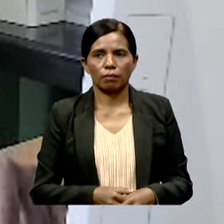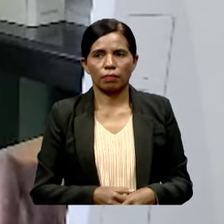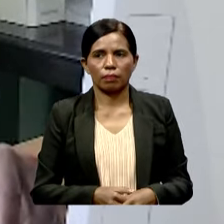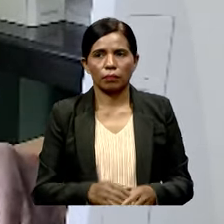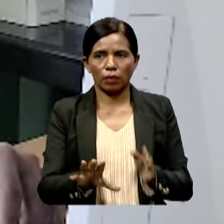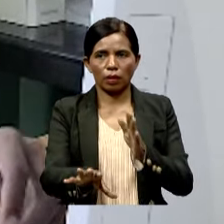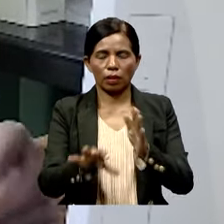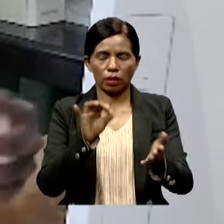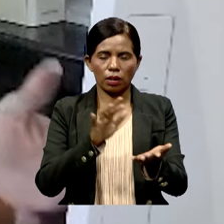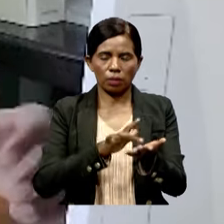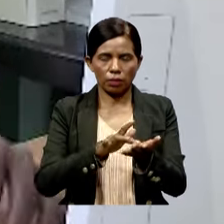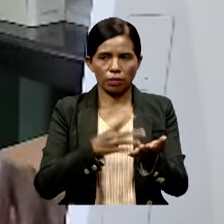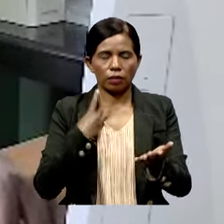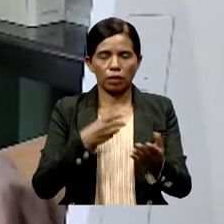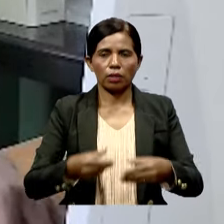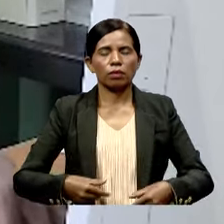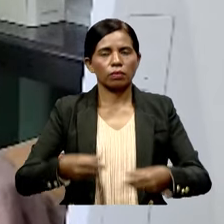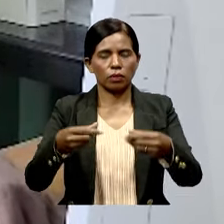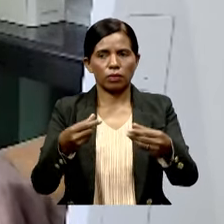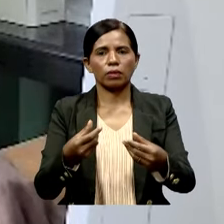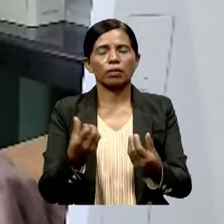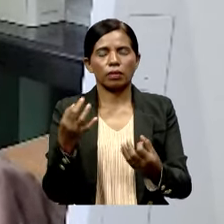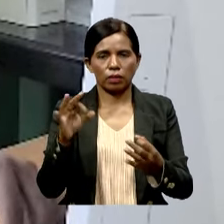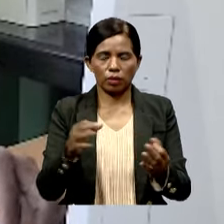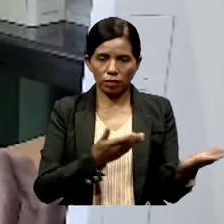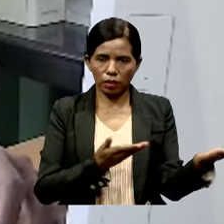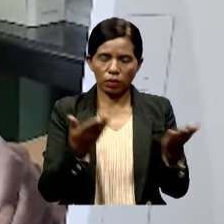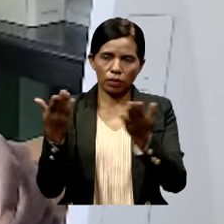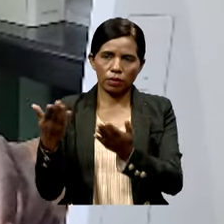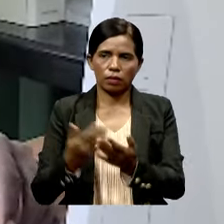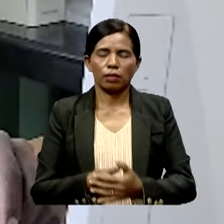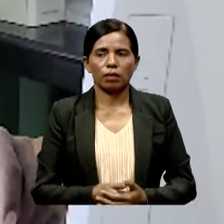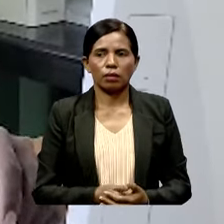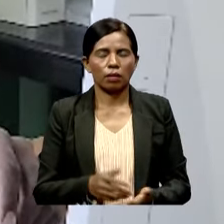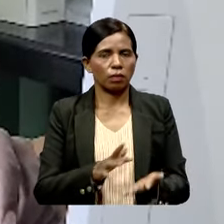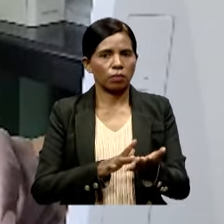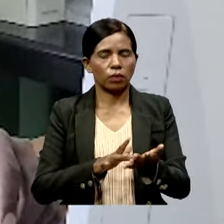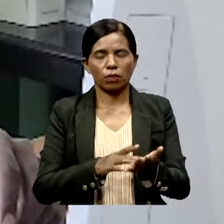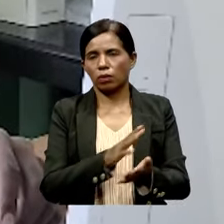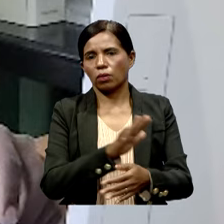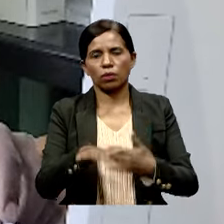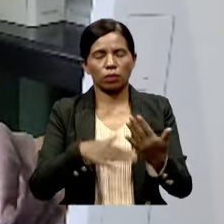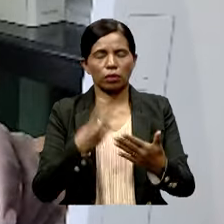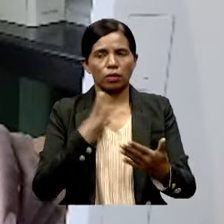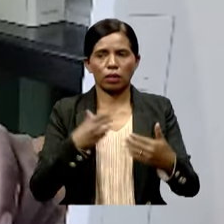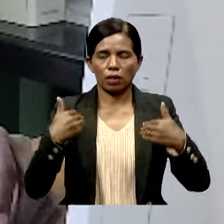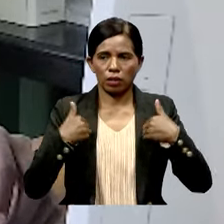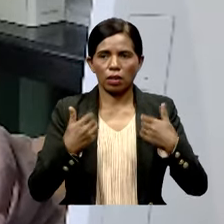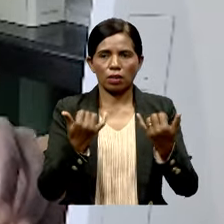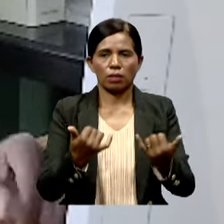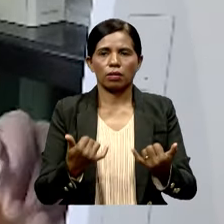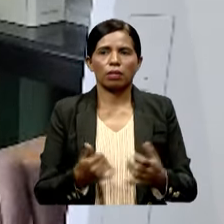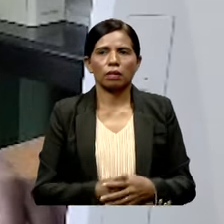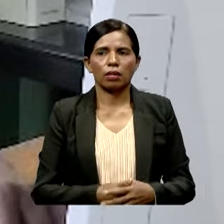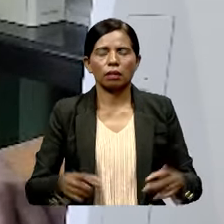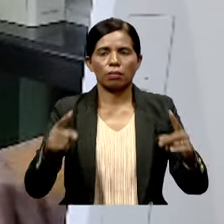hetan ten item ne no ita distribuiti ana antau ba item vital hot hotu ne be ita iha agora rau kita